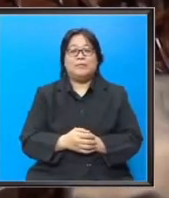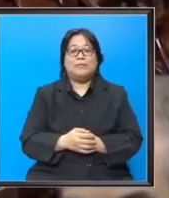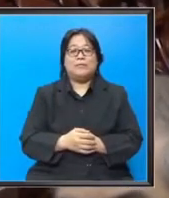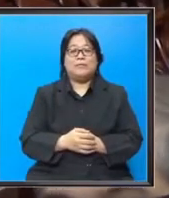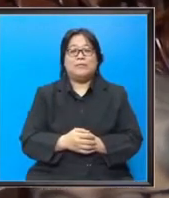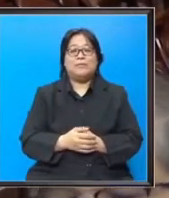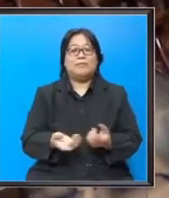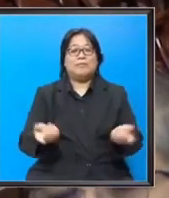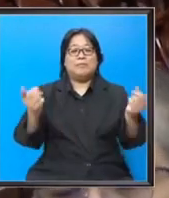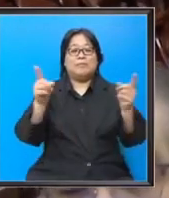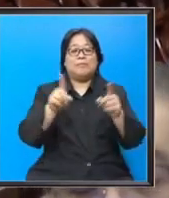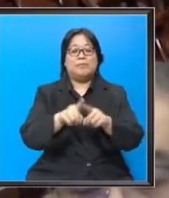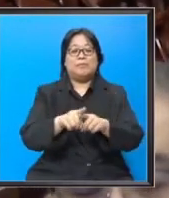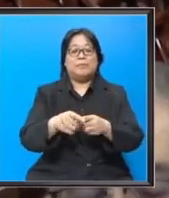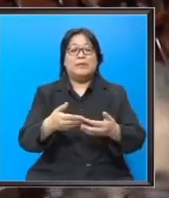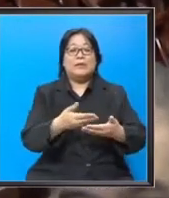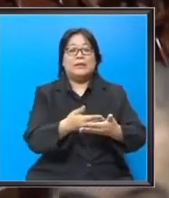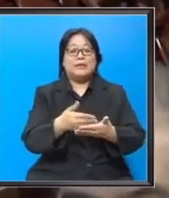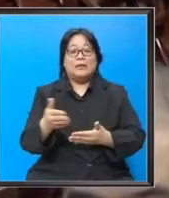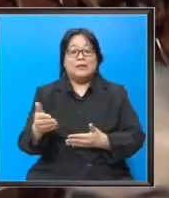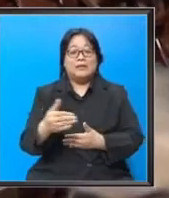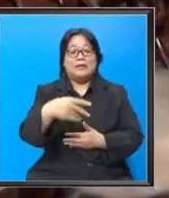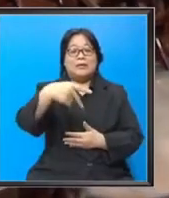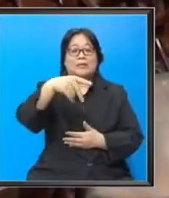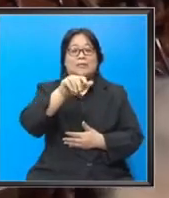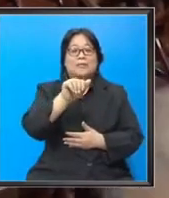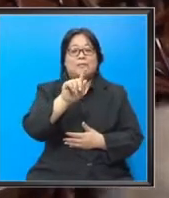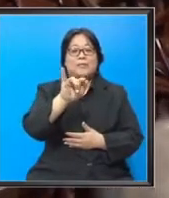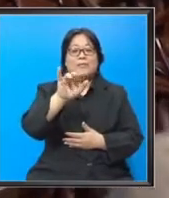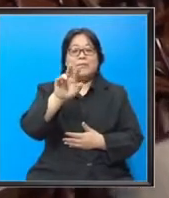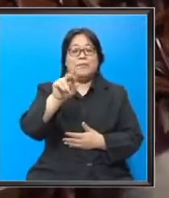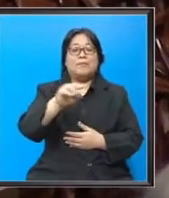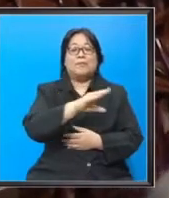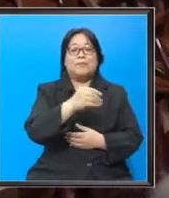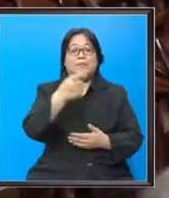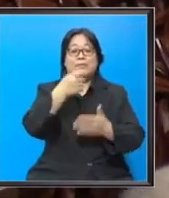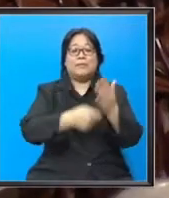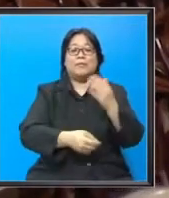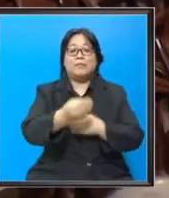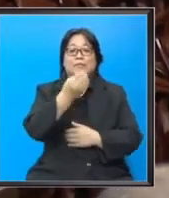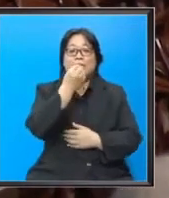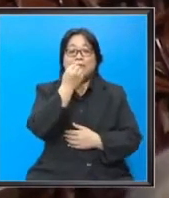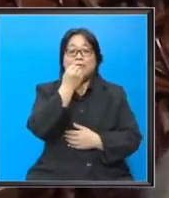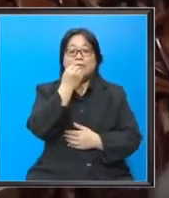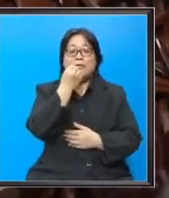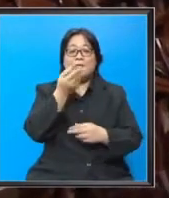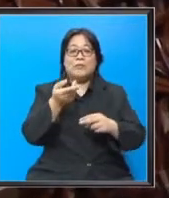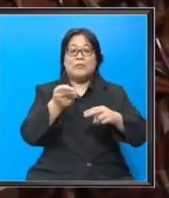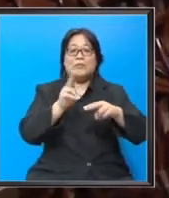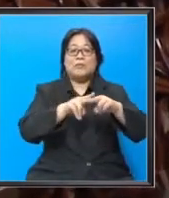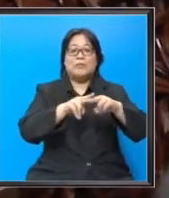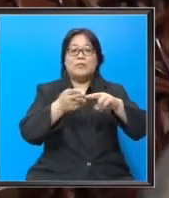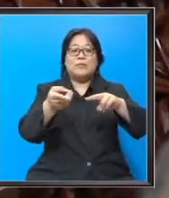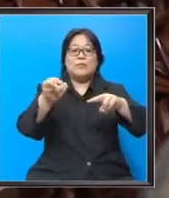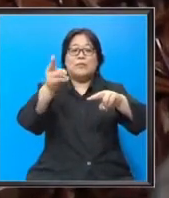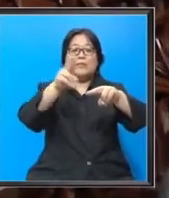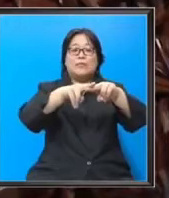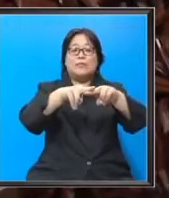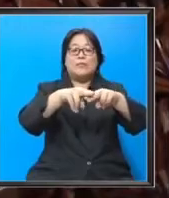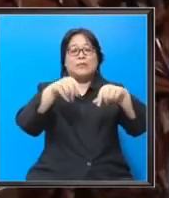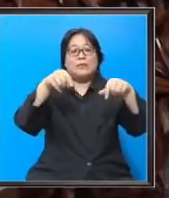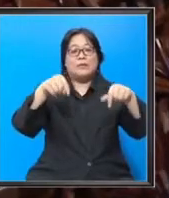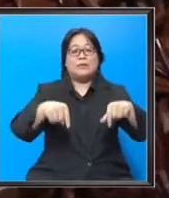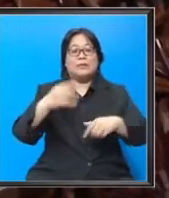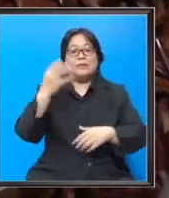ada-ada ikan patin Jateng itu harga makanan sebagai meninggal ini